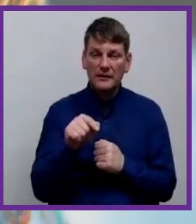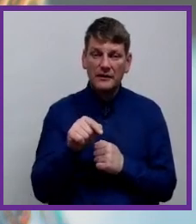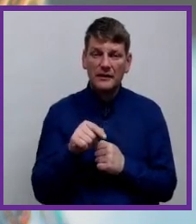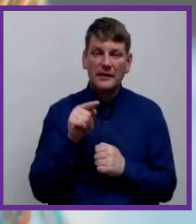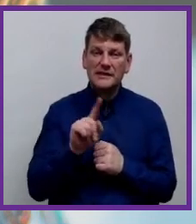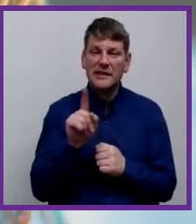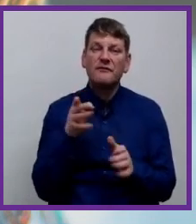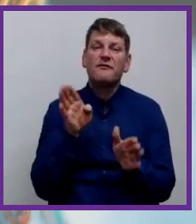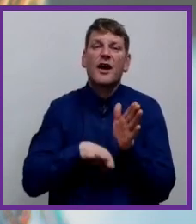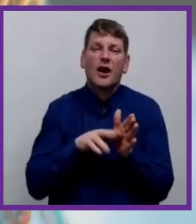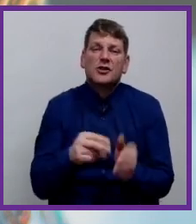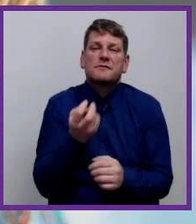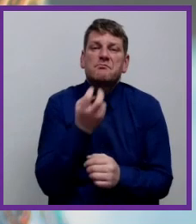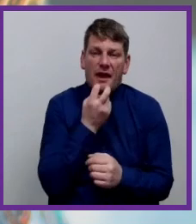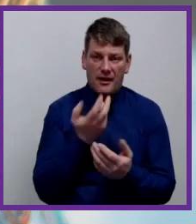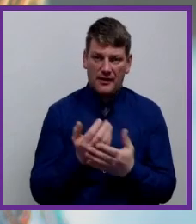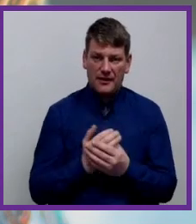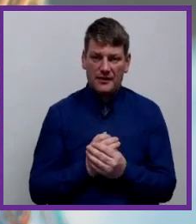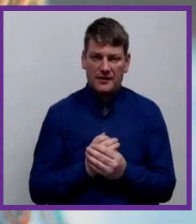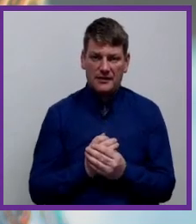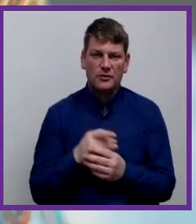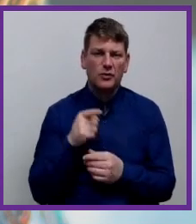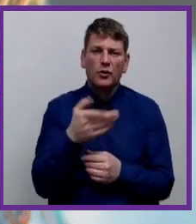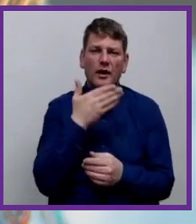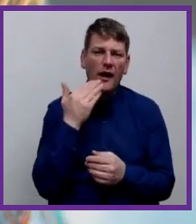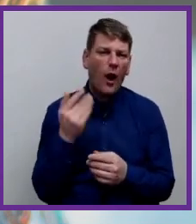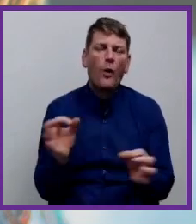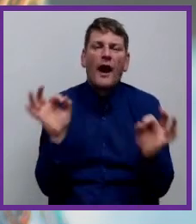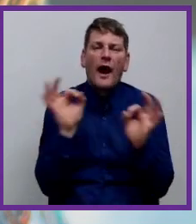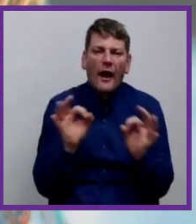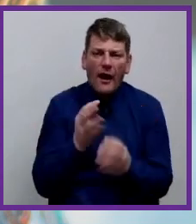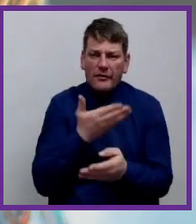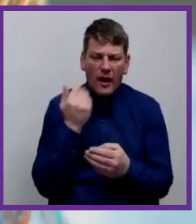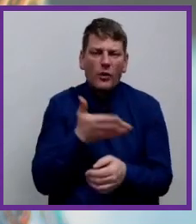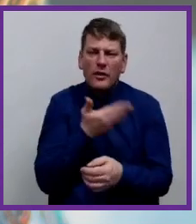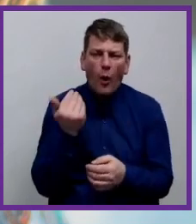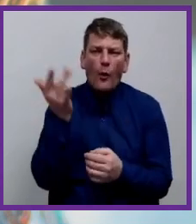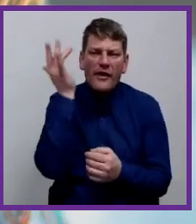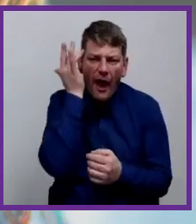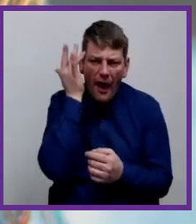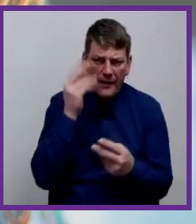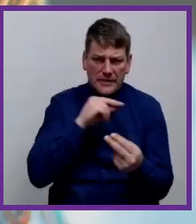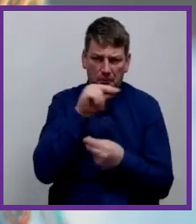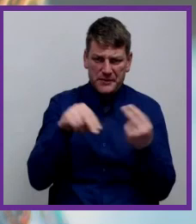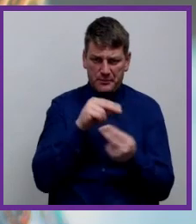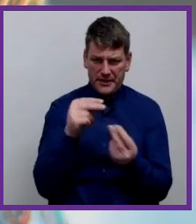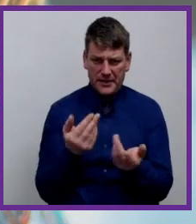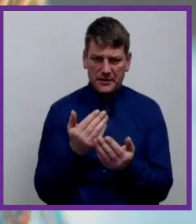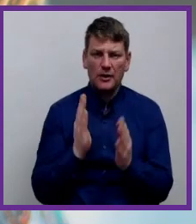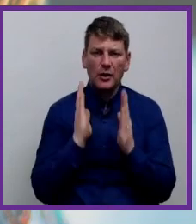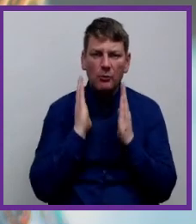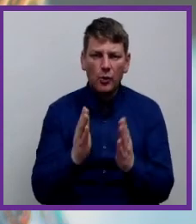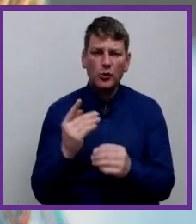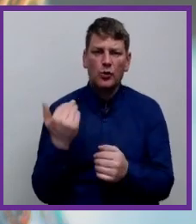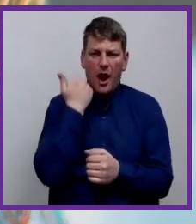tad tas ir vienkārši smieklīgi. Nu, tur vispār nekā nav, vispār nav jēgas apspriest. Un būtu